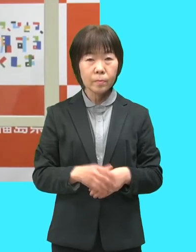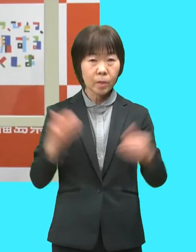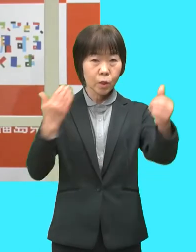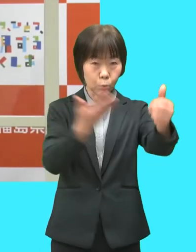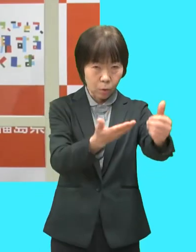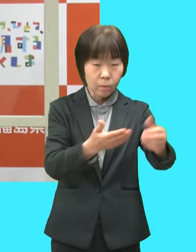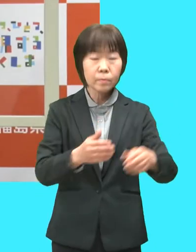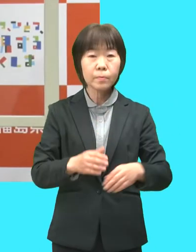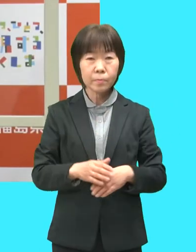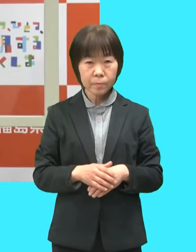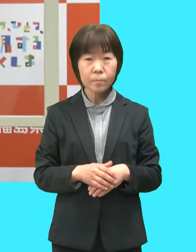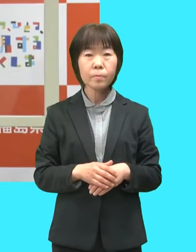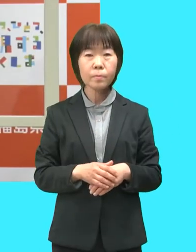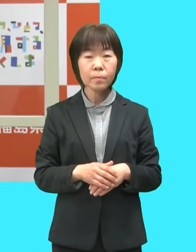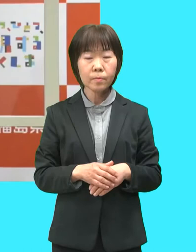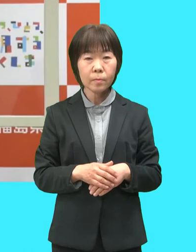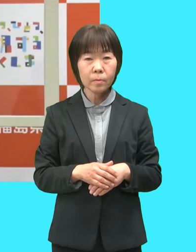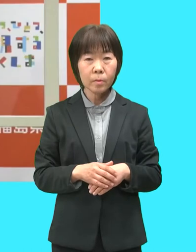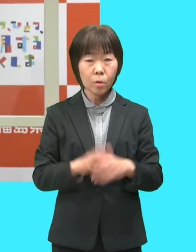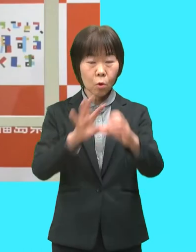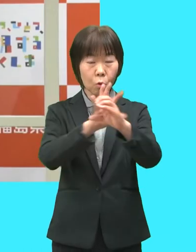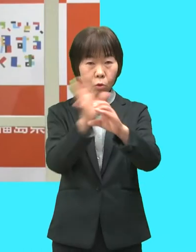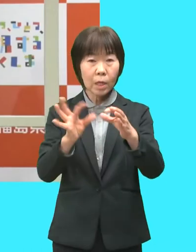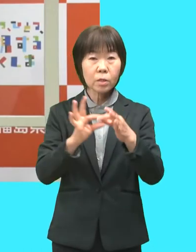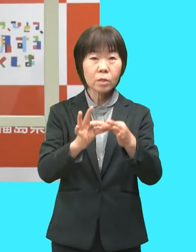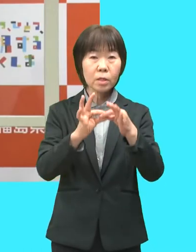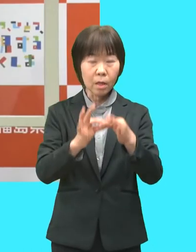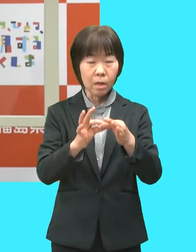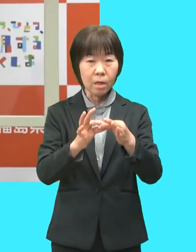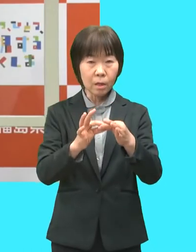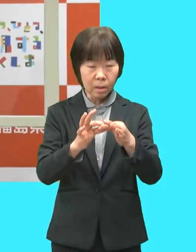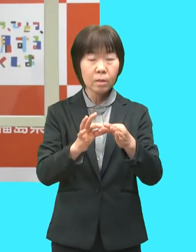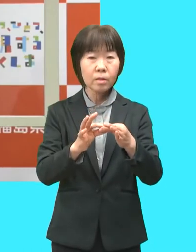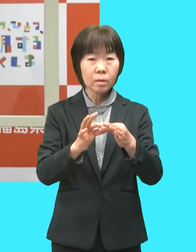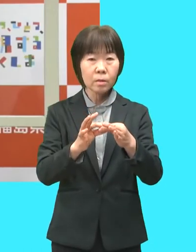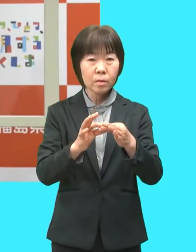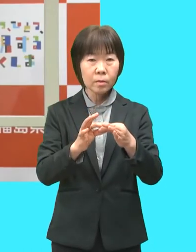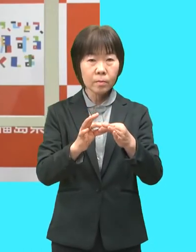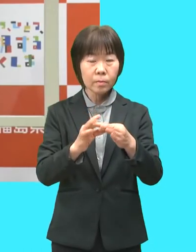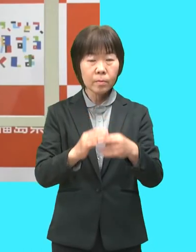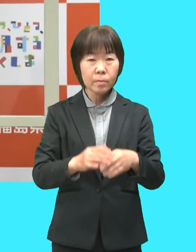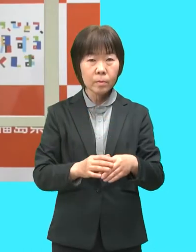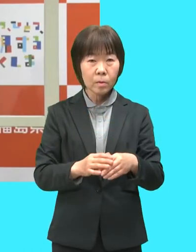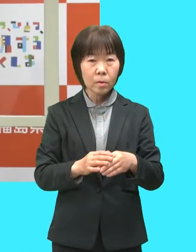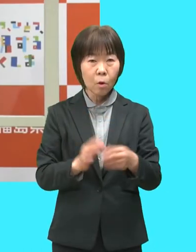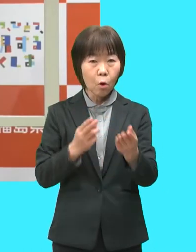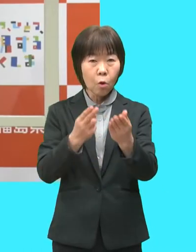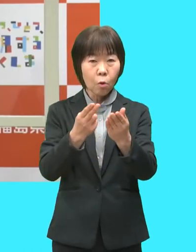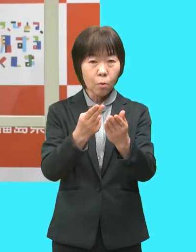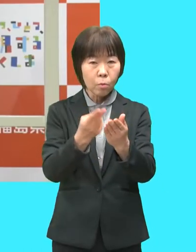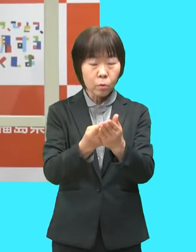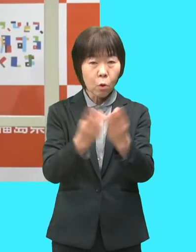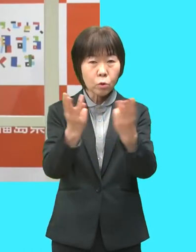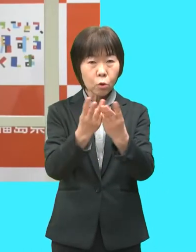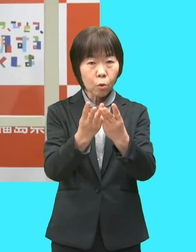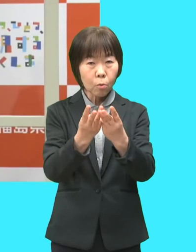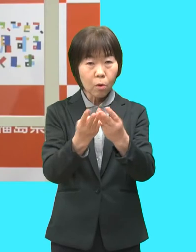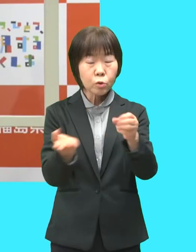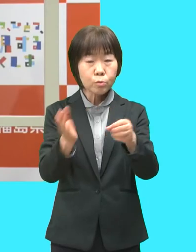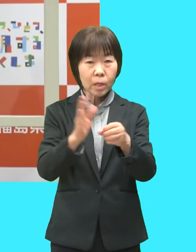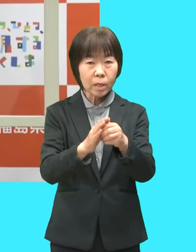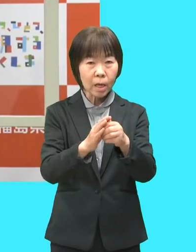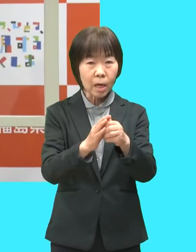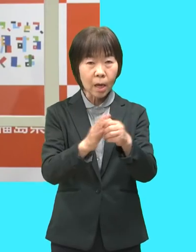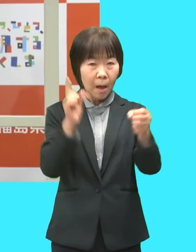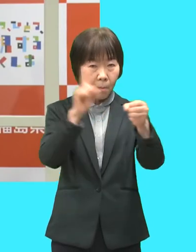NHK の佐野です。はい、よろしくお願いします。 よろしくお願いします。 今のコロナの関連なんですけれども、はい、まず病床も含めてですね、指標の方の数字